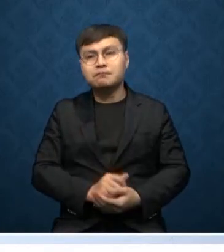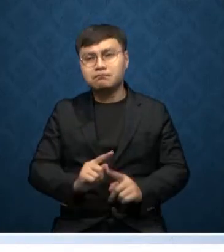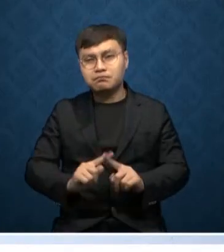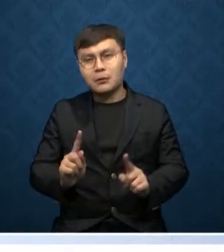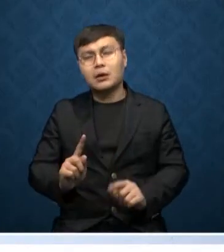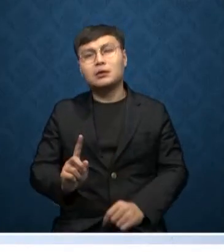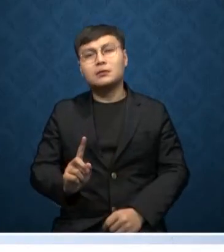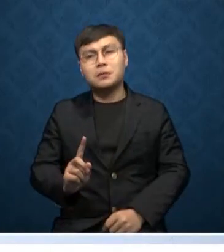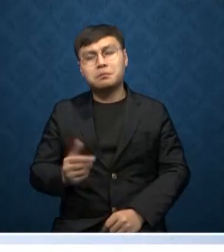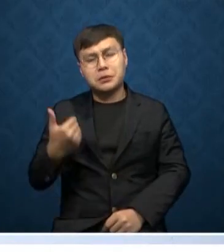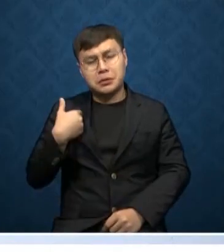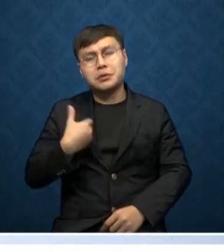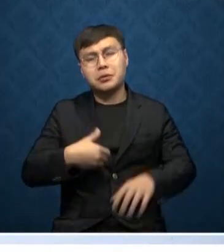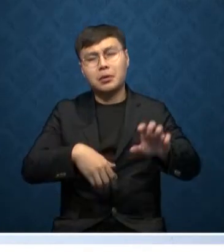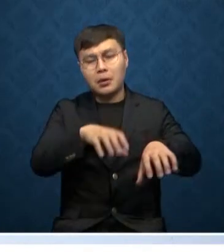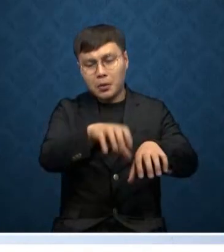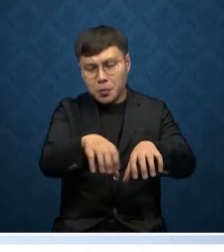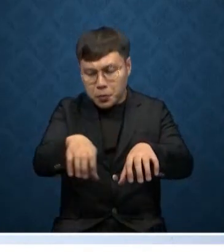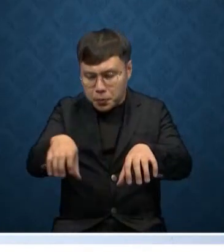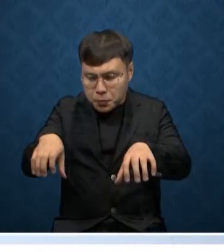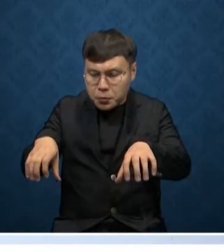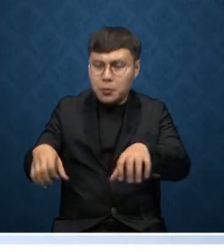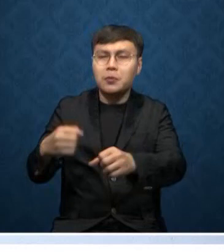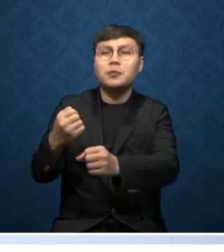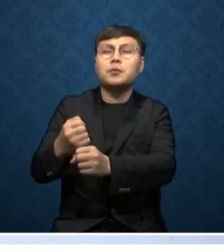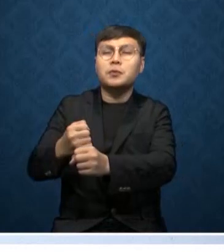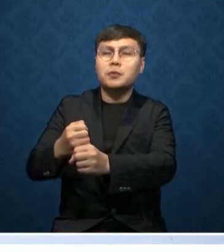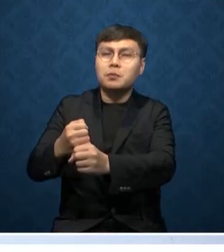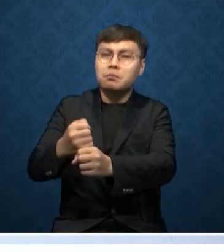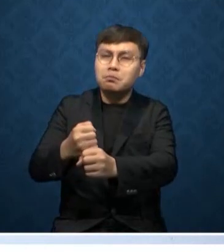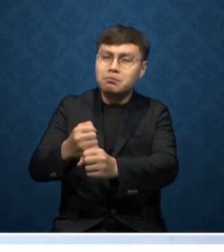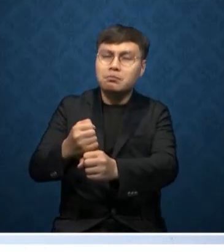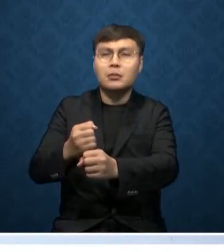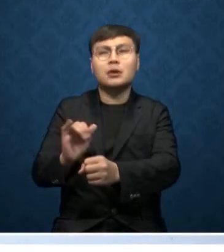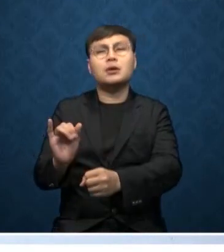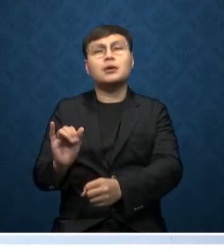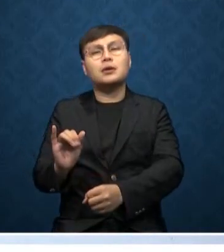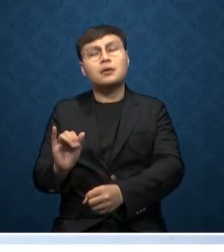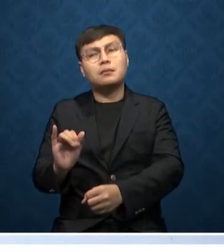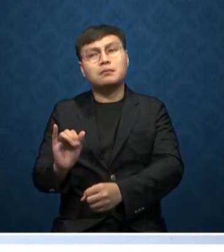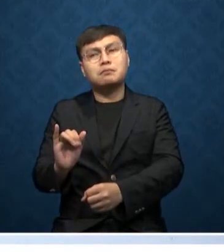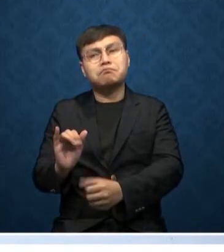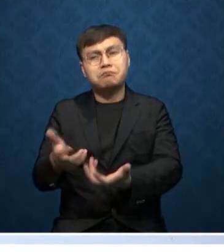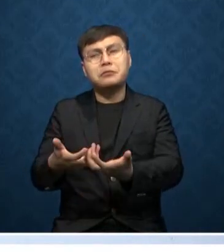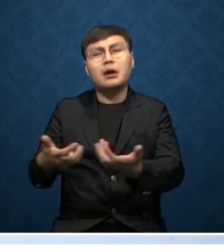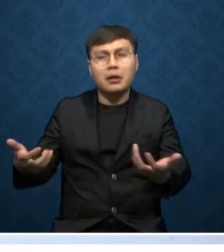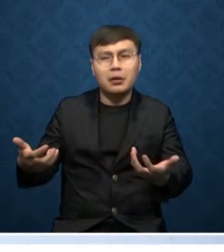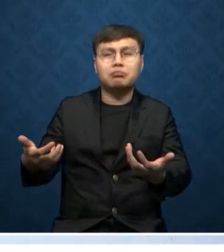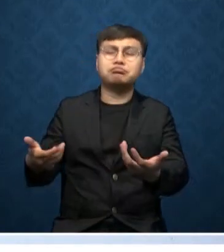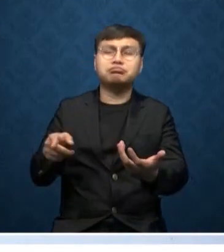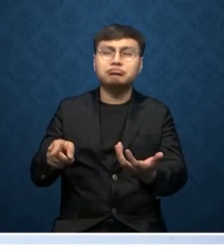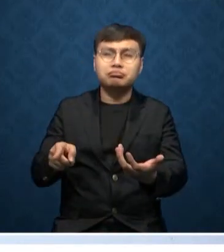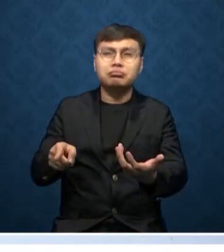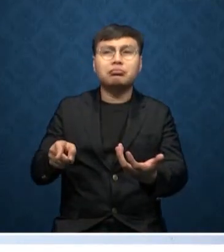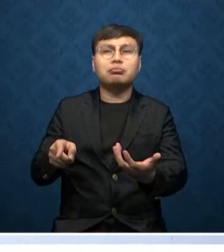มีหลายหน่วยงานนะครับที่ที่ก็ยังทำงานเป็นลักษณะของเ่อแยกกันทำอยู่นะครับก็